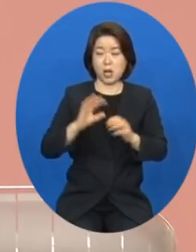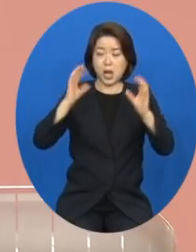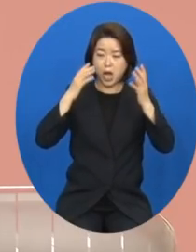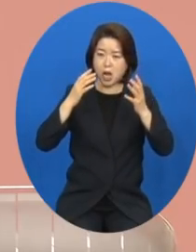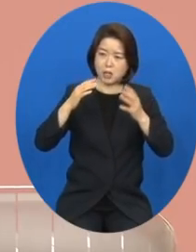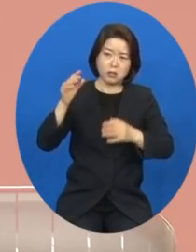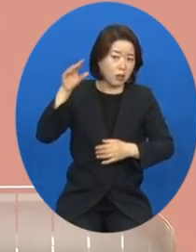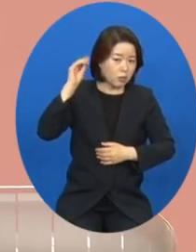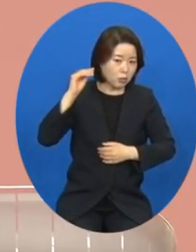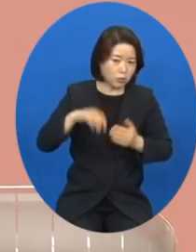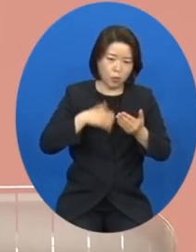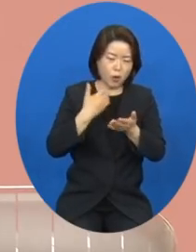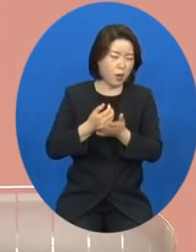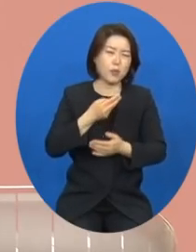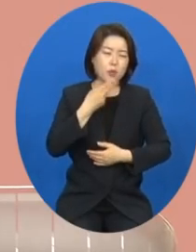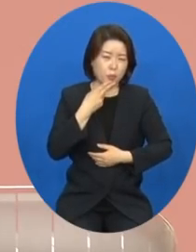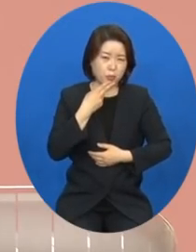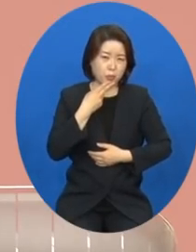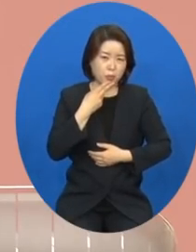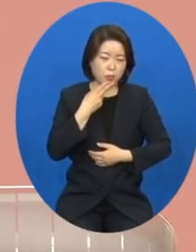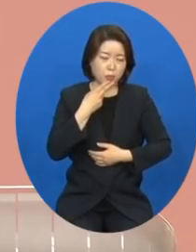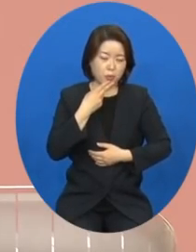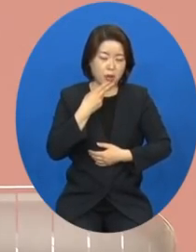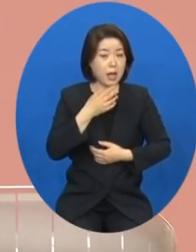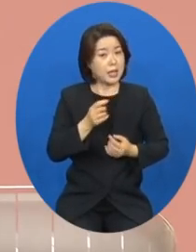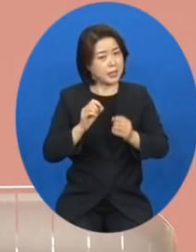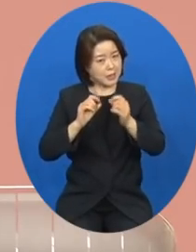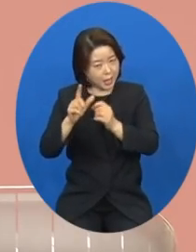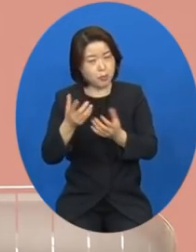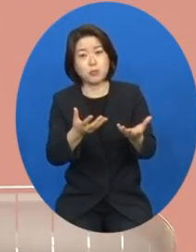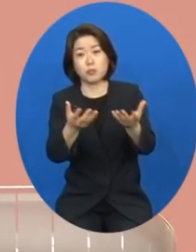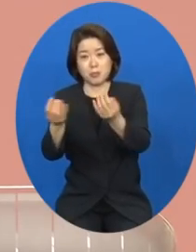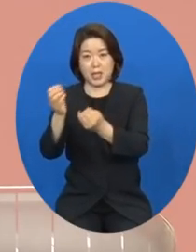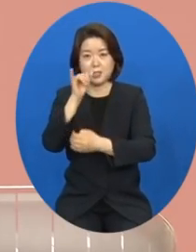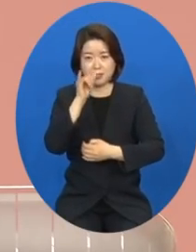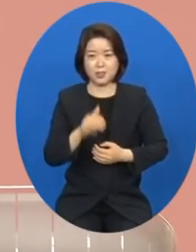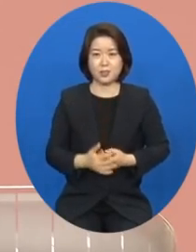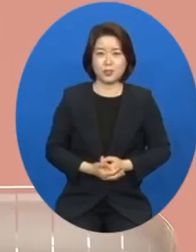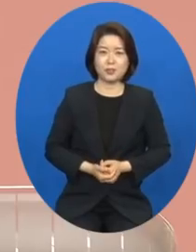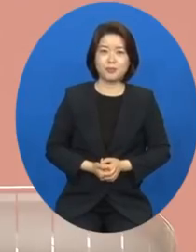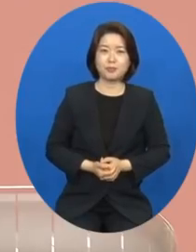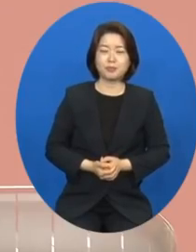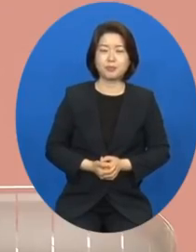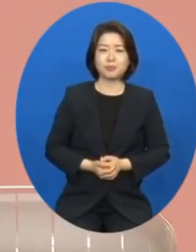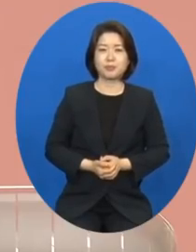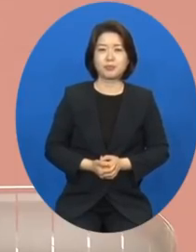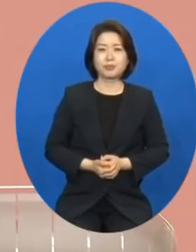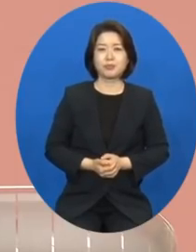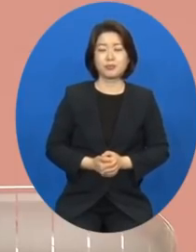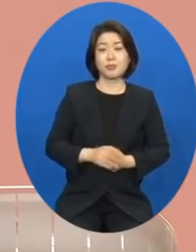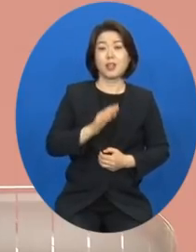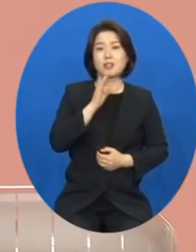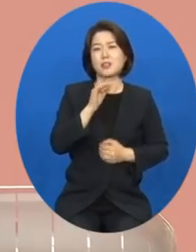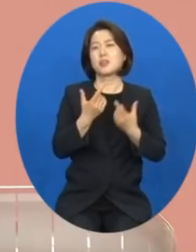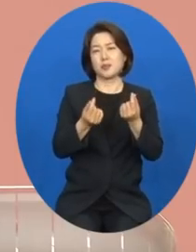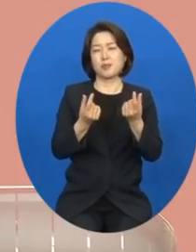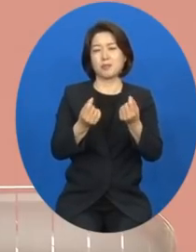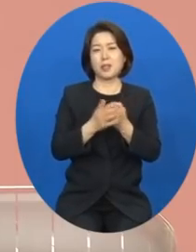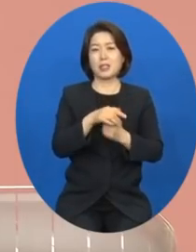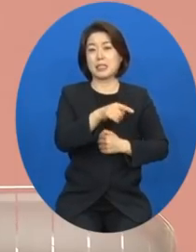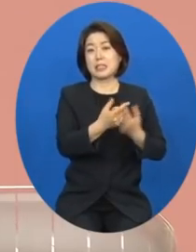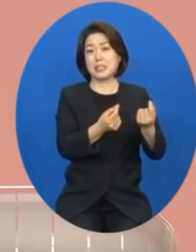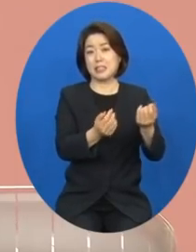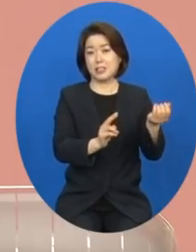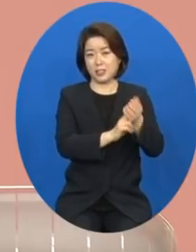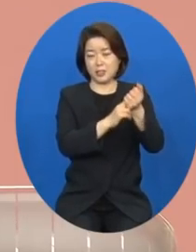않을 거에요 그런 분들이 아마 대부분 있을 겁니다 아 실제로 그렇죠 이런 일들은 자주